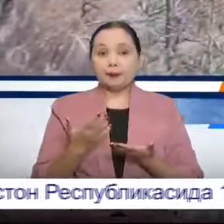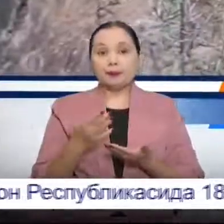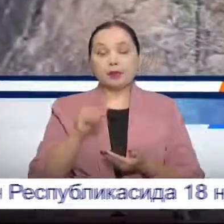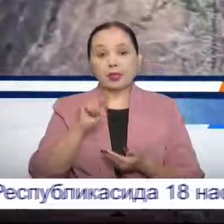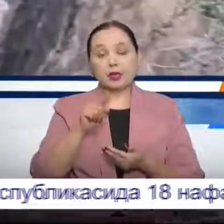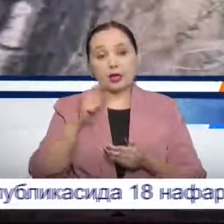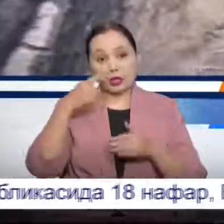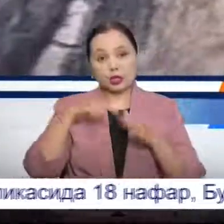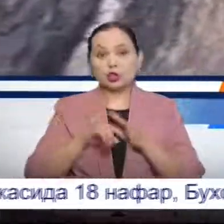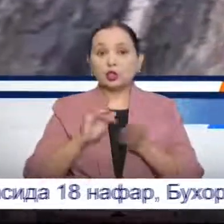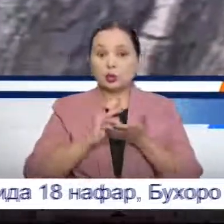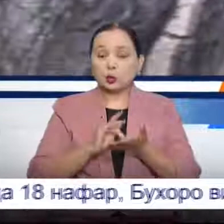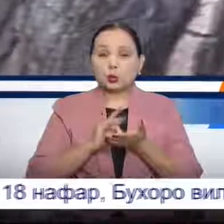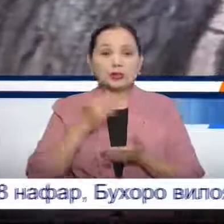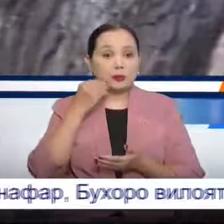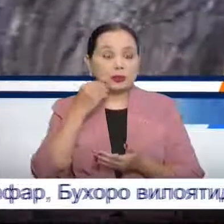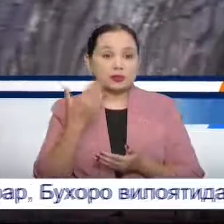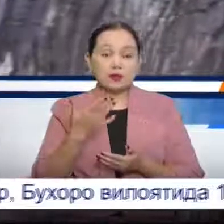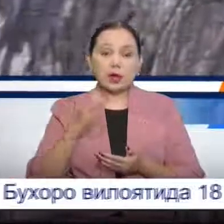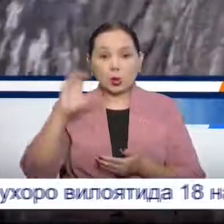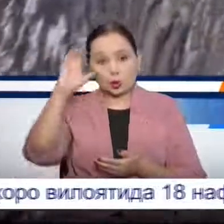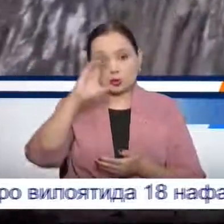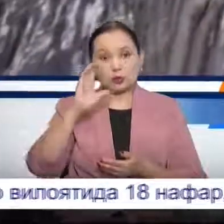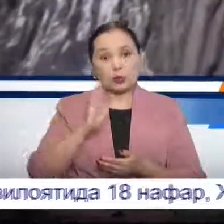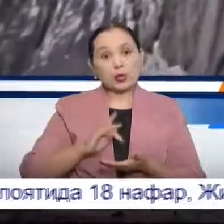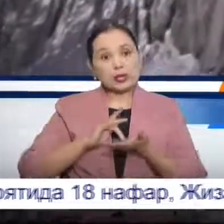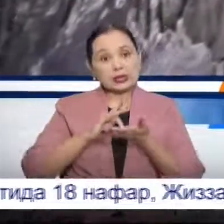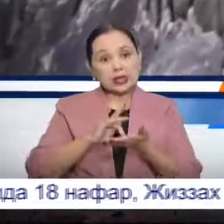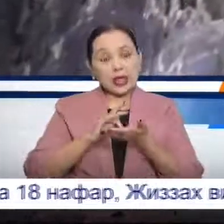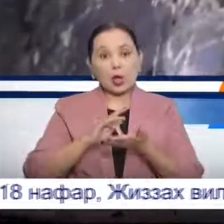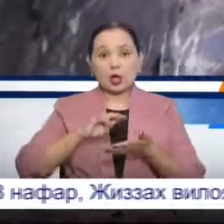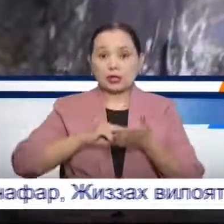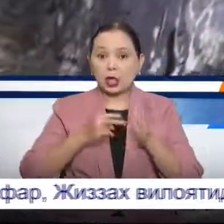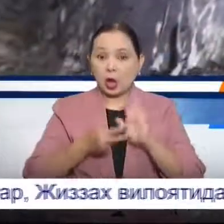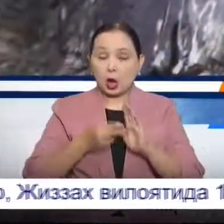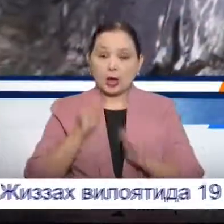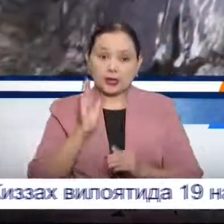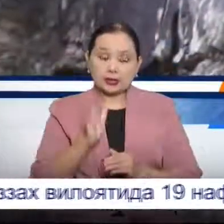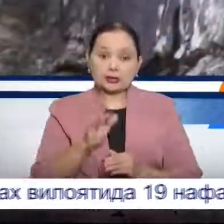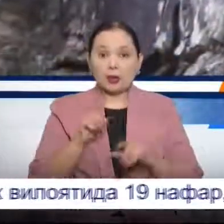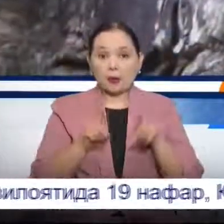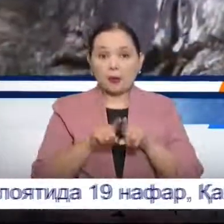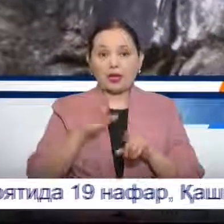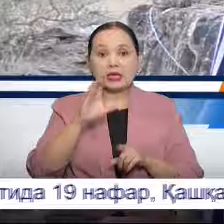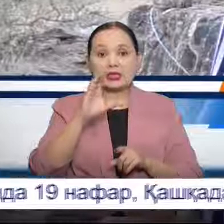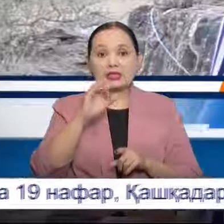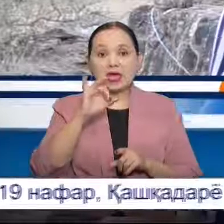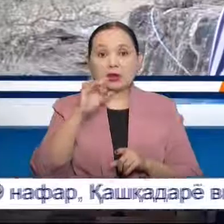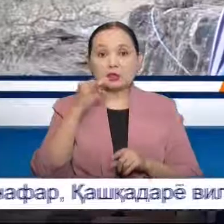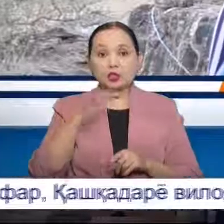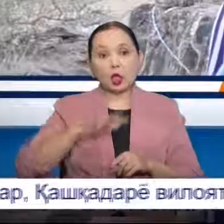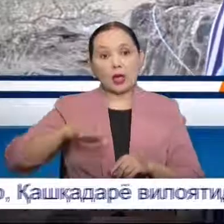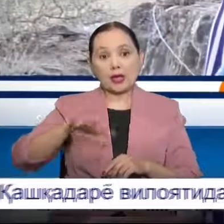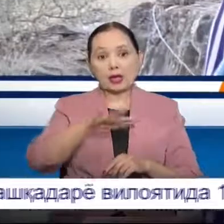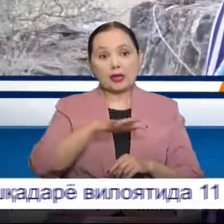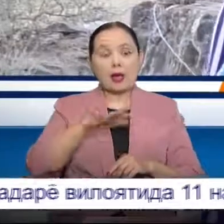ichki turizm sifatida yoki O'zbekiston bo'ylab sayohat qil loyihasi doirasida mana shu Sarmishsoy darasida